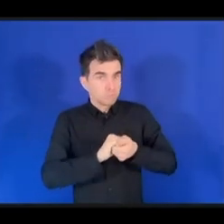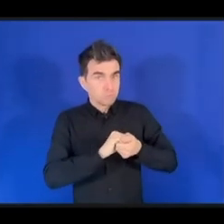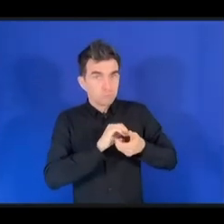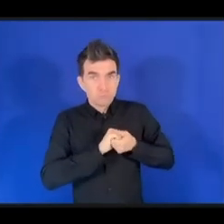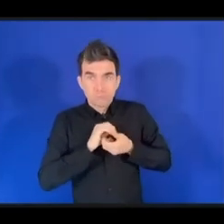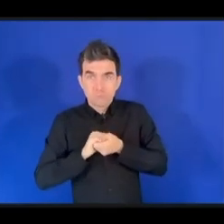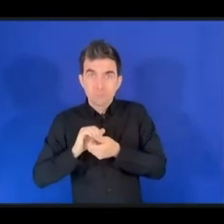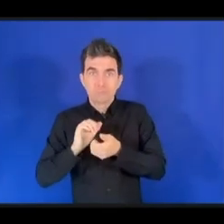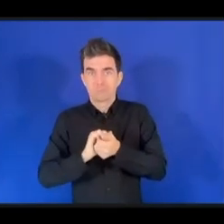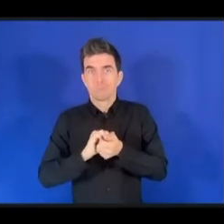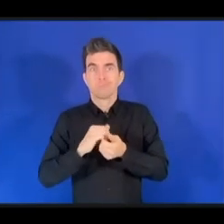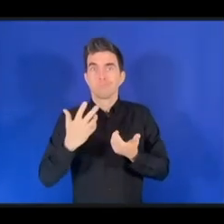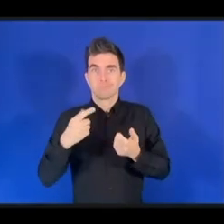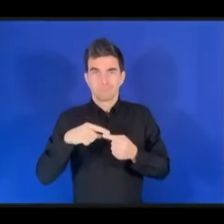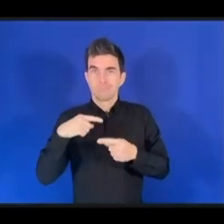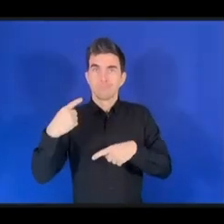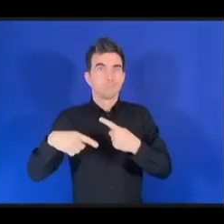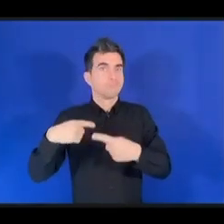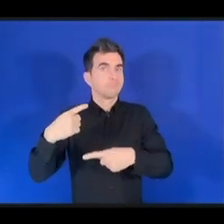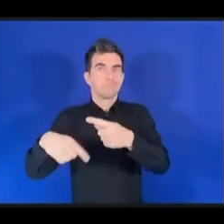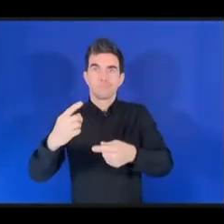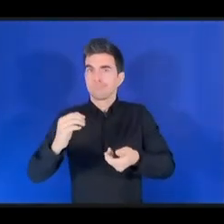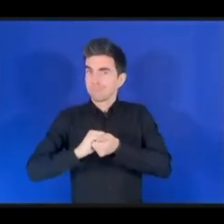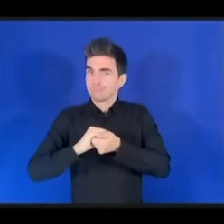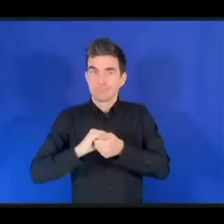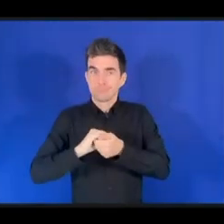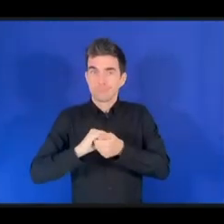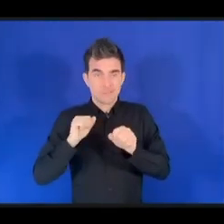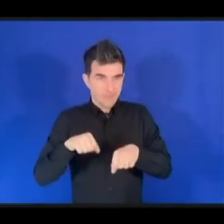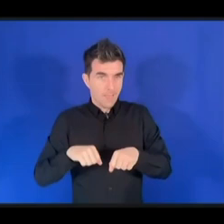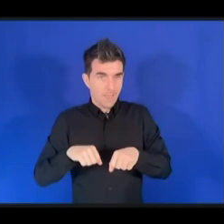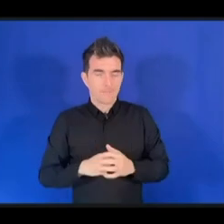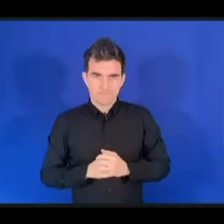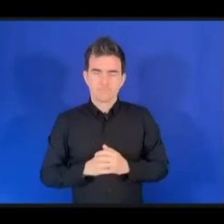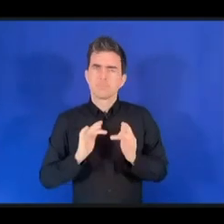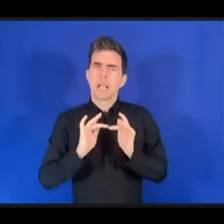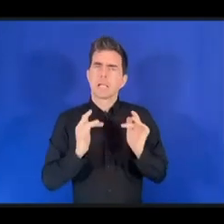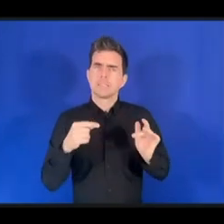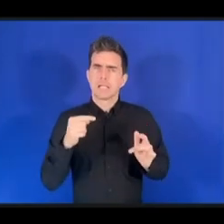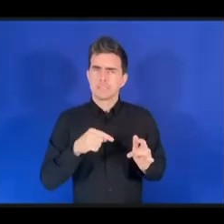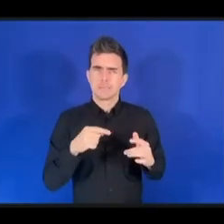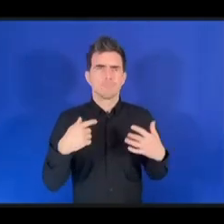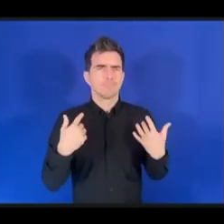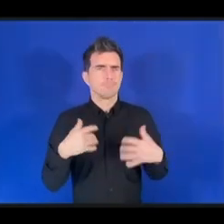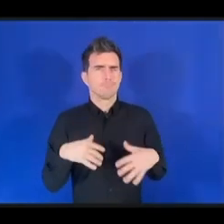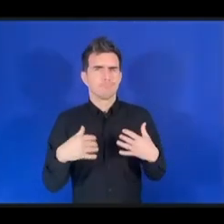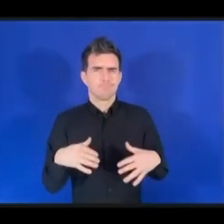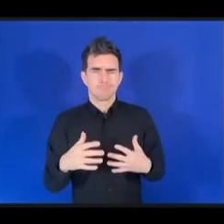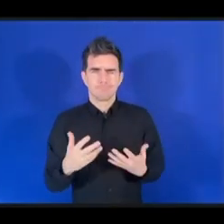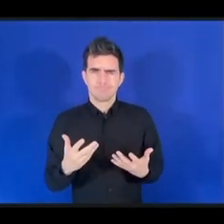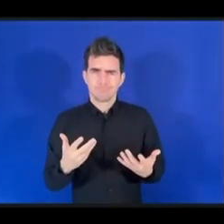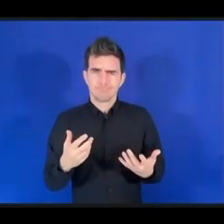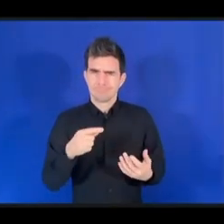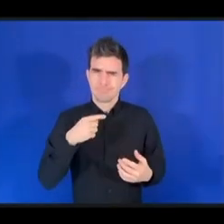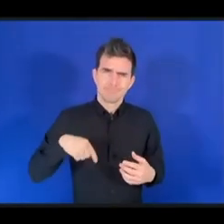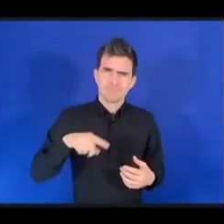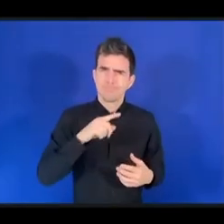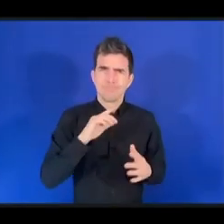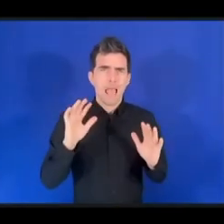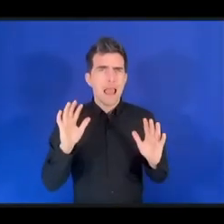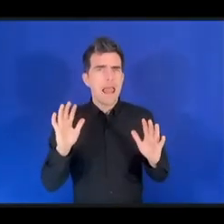インフラですインターネットを取り巻く環境の目まい変化に合わせ